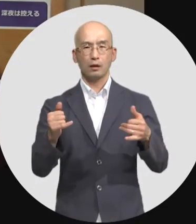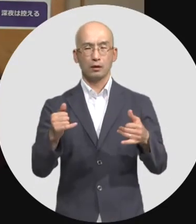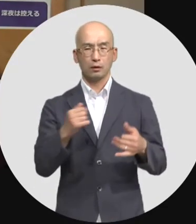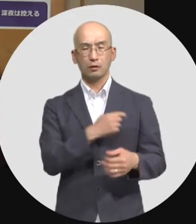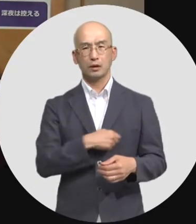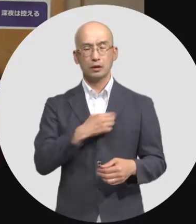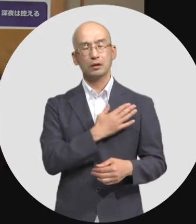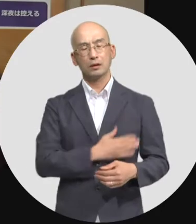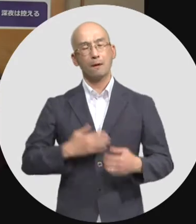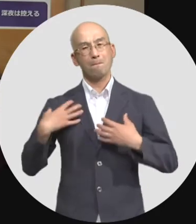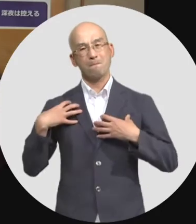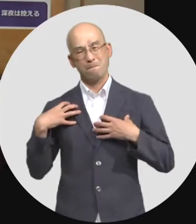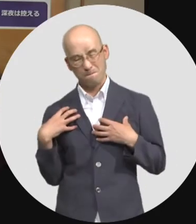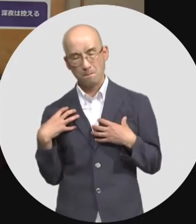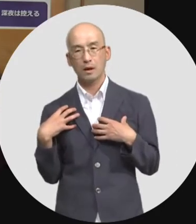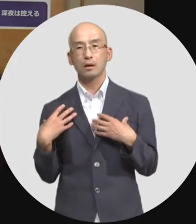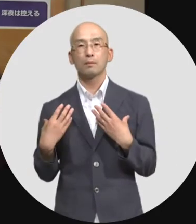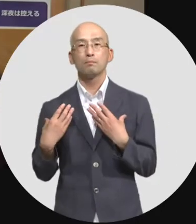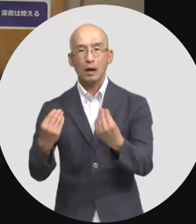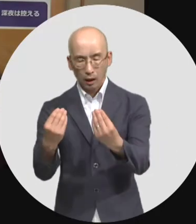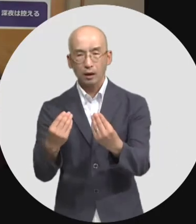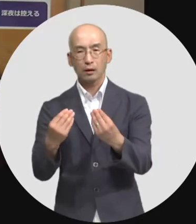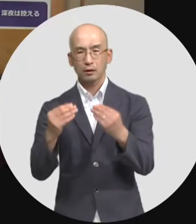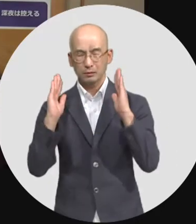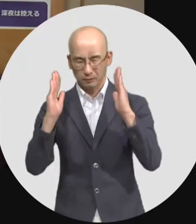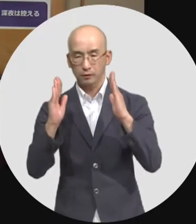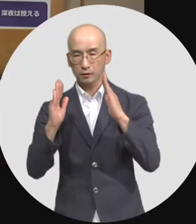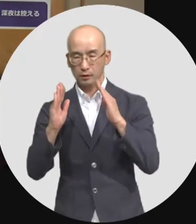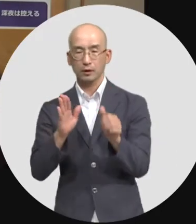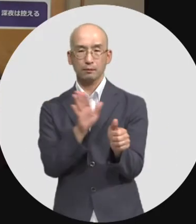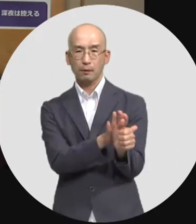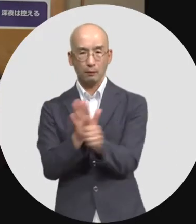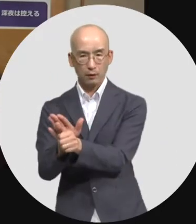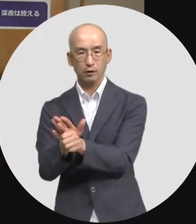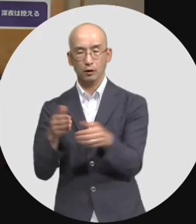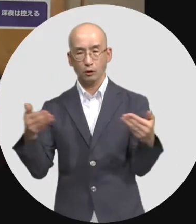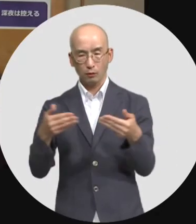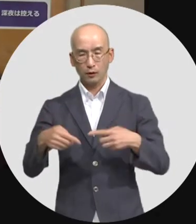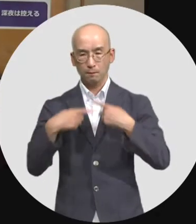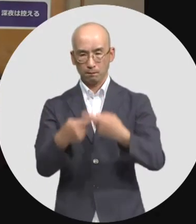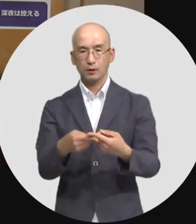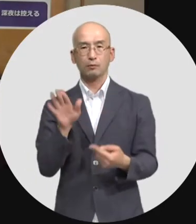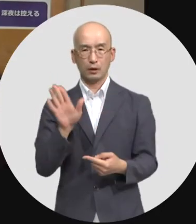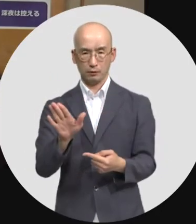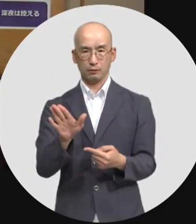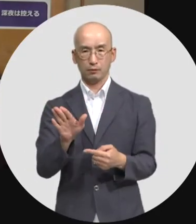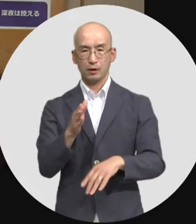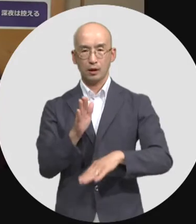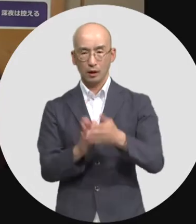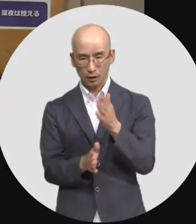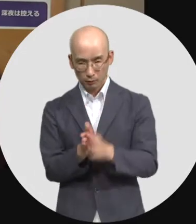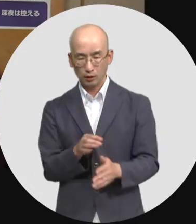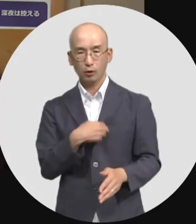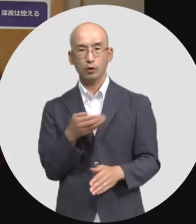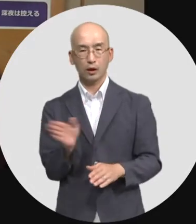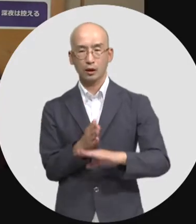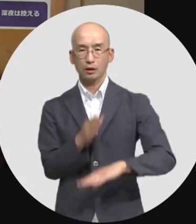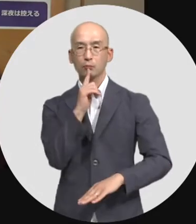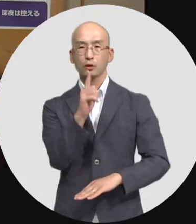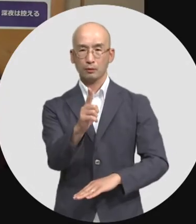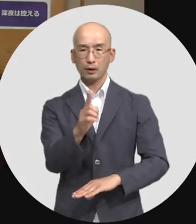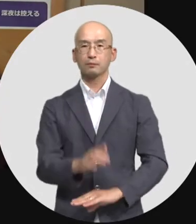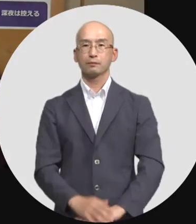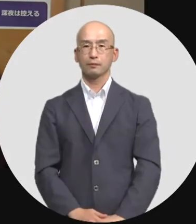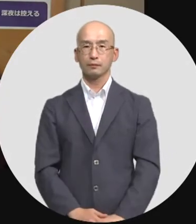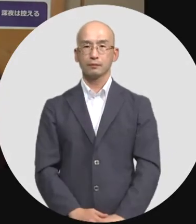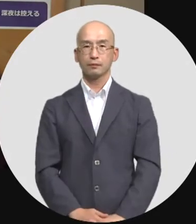当心身の負担がかかる中で強い使命感を持って業務に従事をしたいとおります。改めて心から感謝を申し上げたいと思